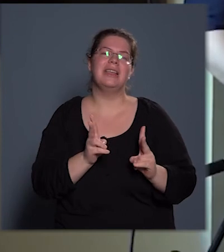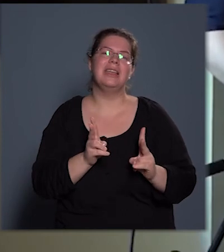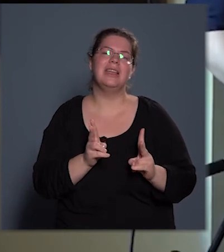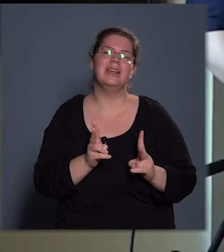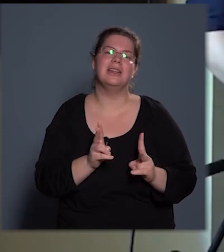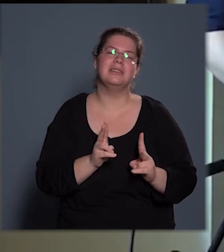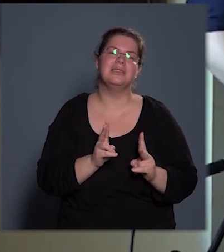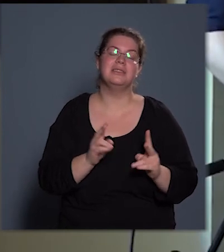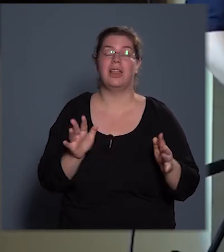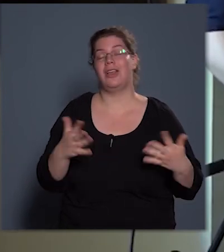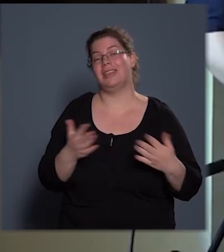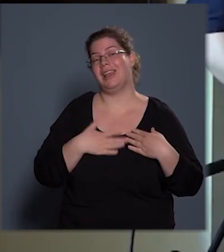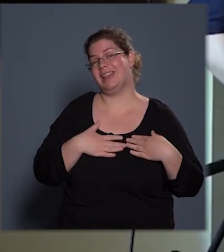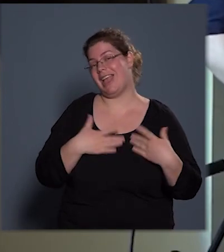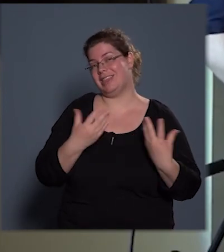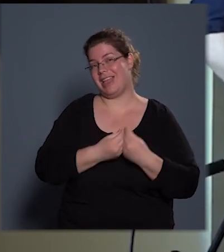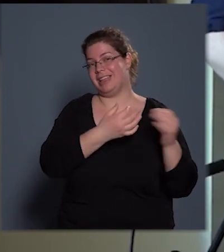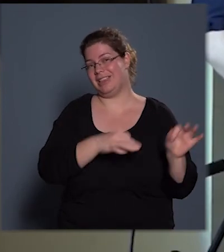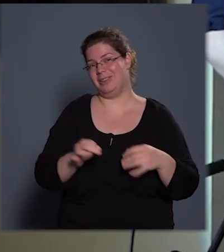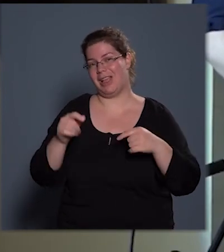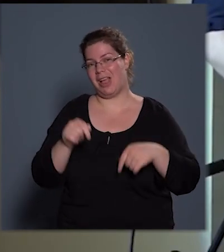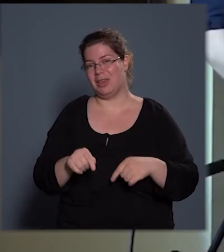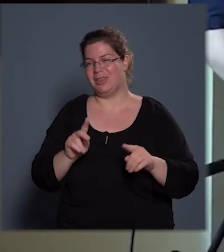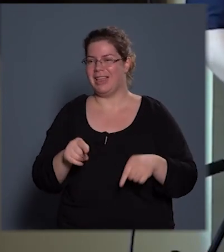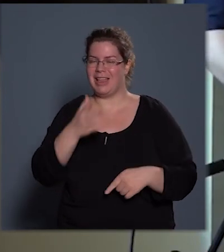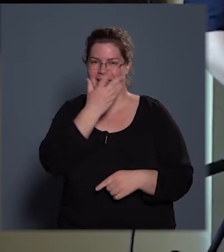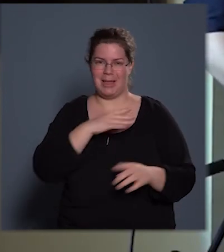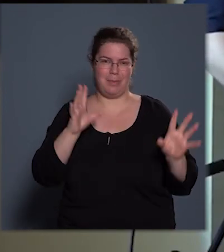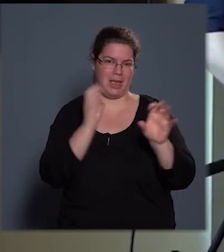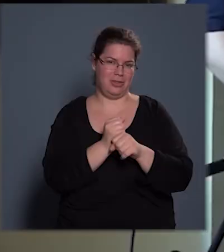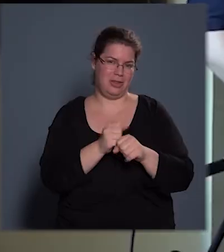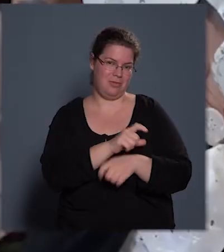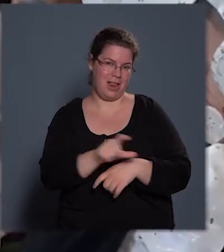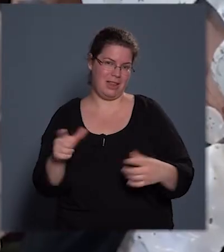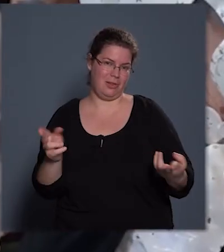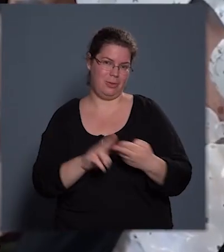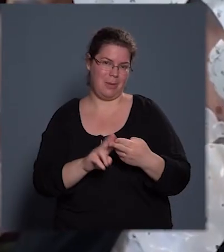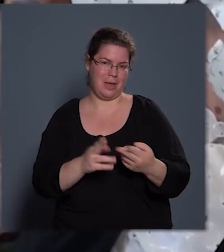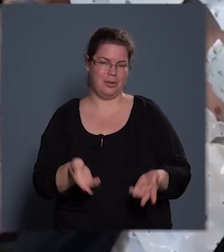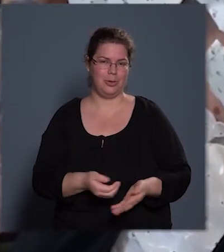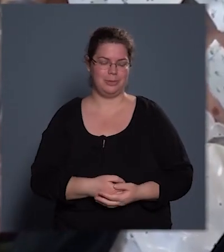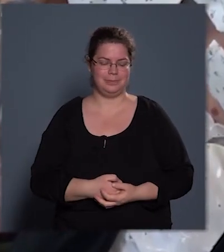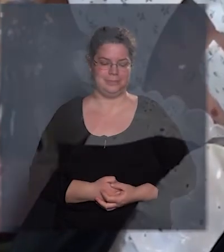akik nagy szeretettel készültek arra, hogy ezt a szép estét veletek megünnepeljük.